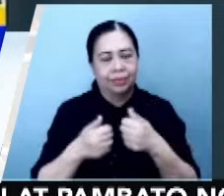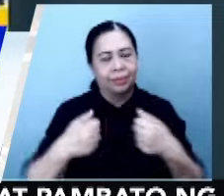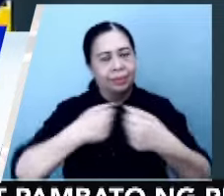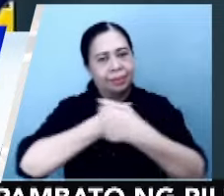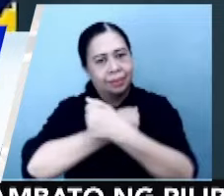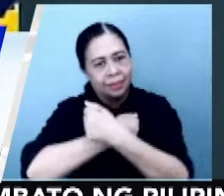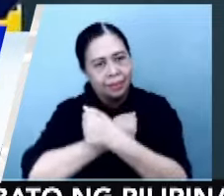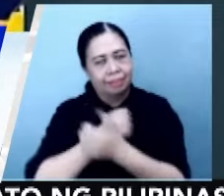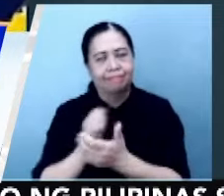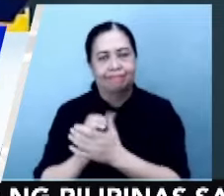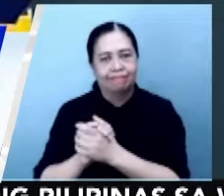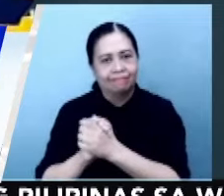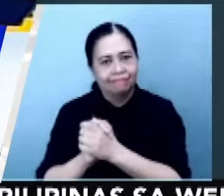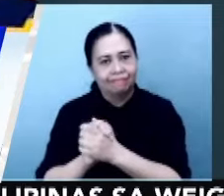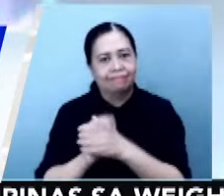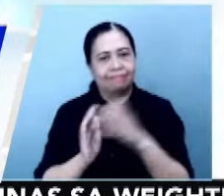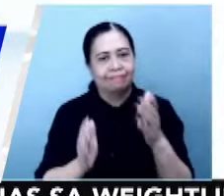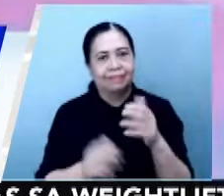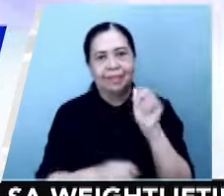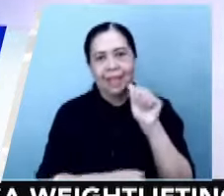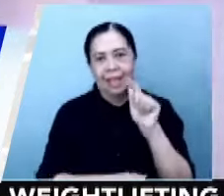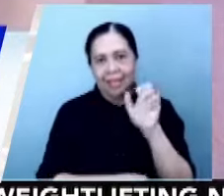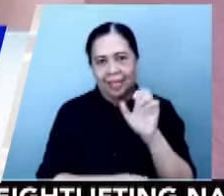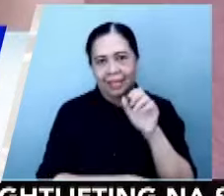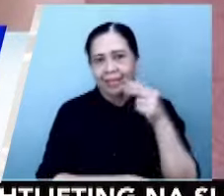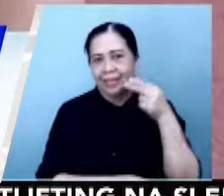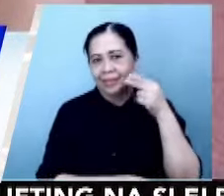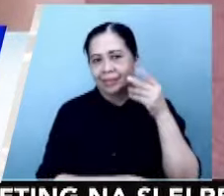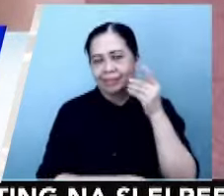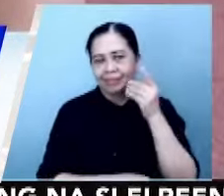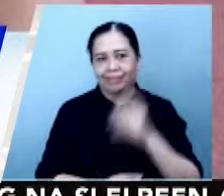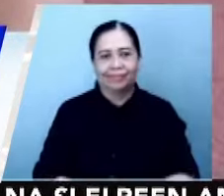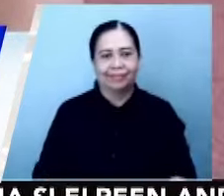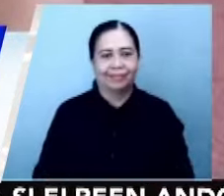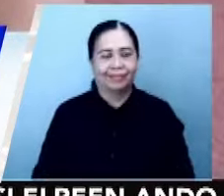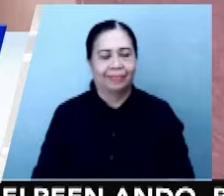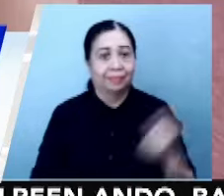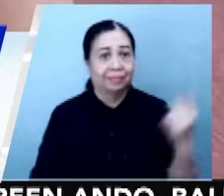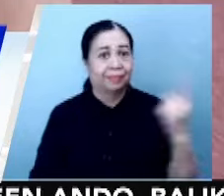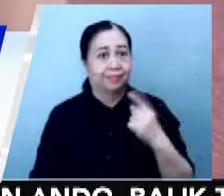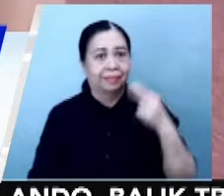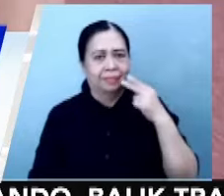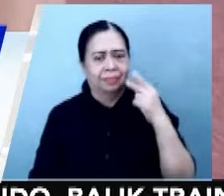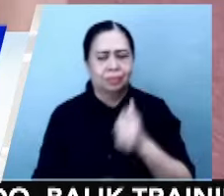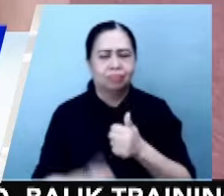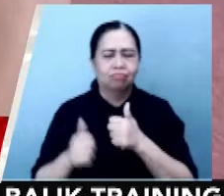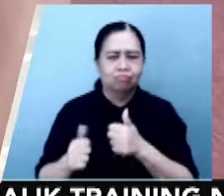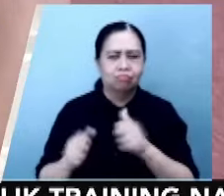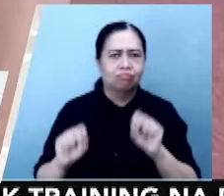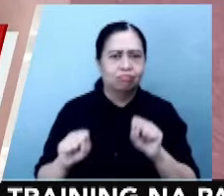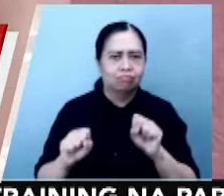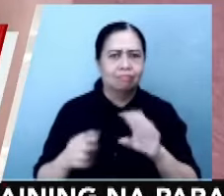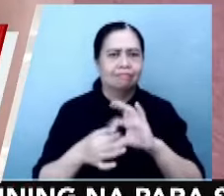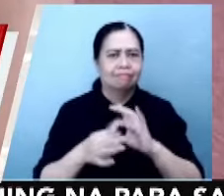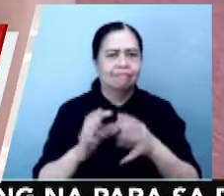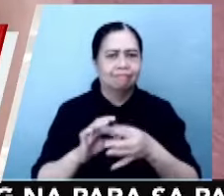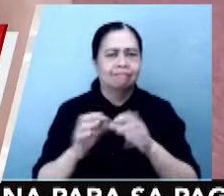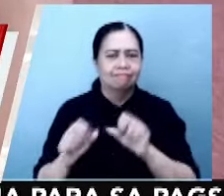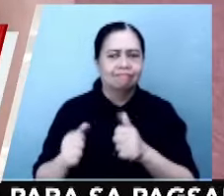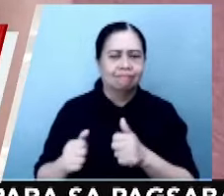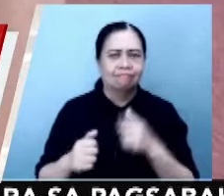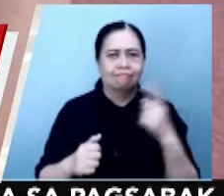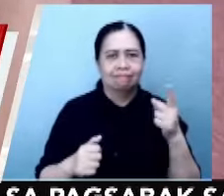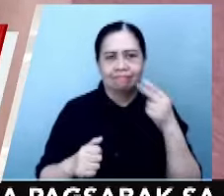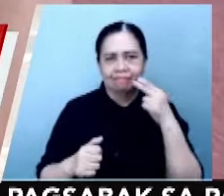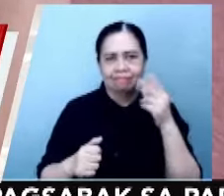raw siya ng kanyang ate Heidelin. Sinabi niya na kayang-kaya namin sa Olympics at saka deserve